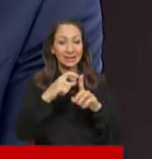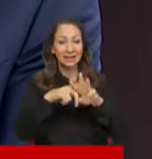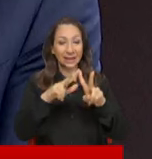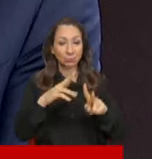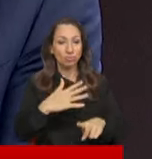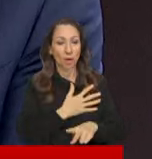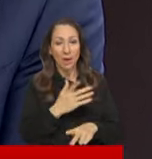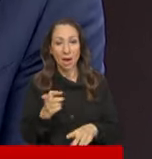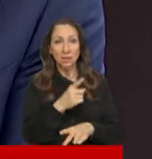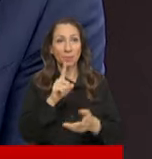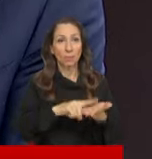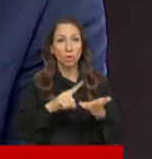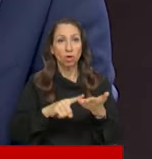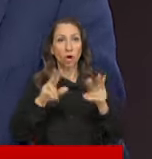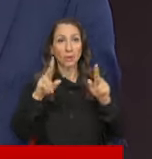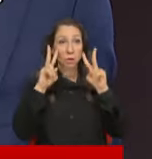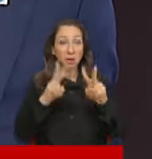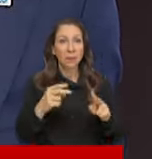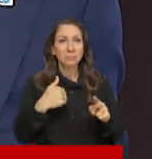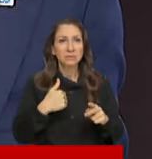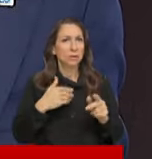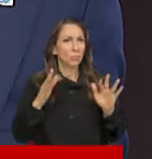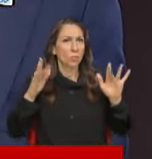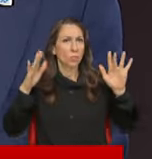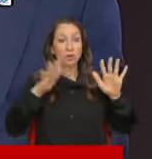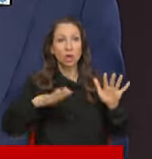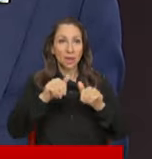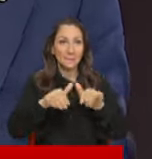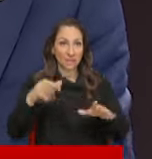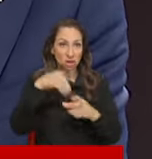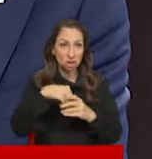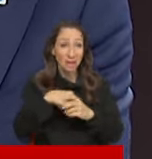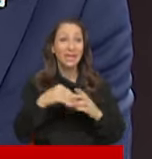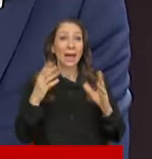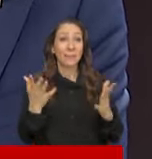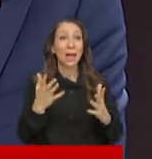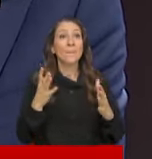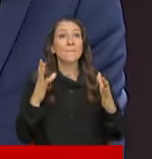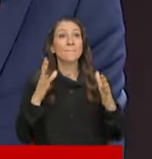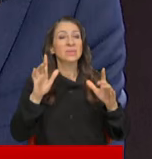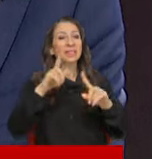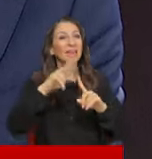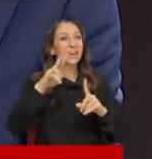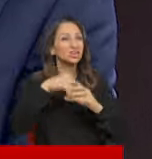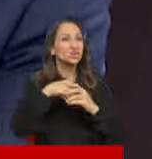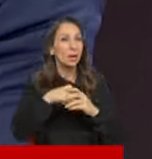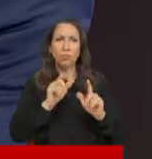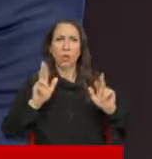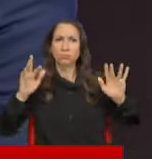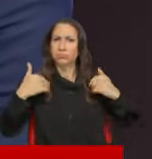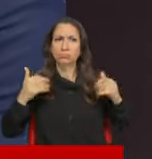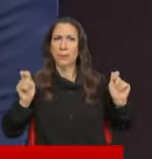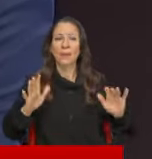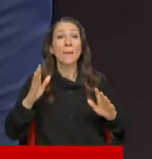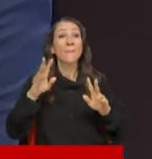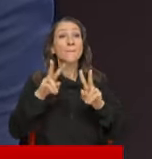ile CHP arasında bir protokol gibi gösterdiler Biz de yalanladı hem sosyal medya hesaplarımızdan hem bağlandığımız televizyon kanallarından Eee